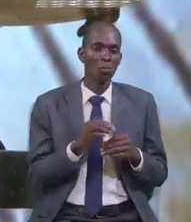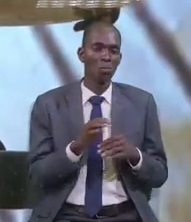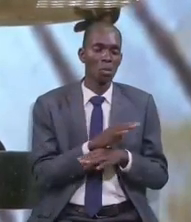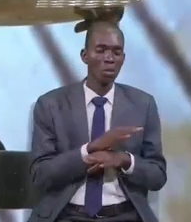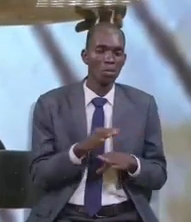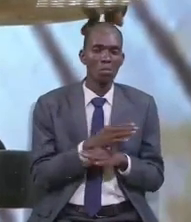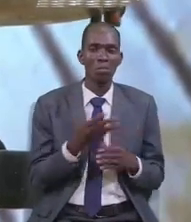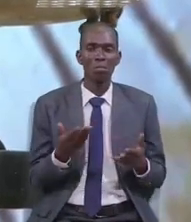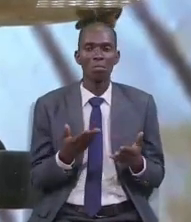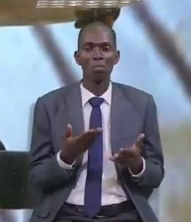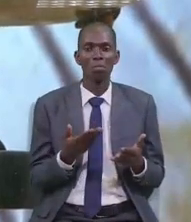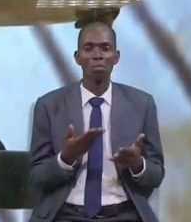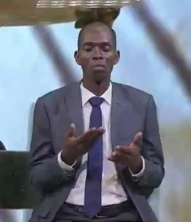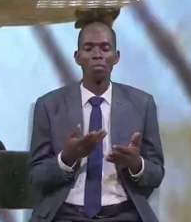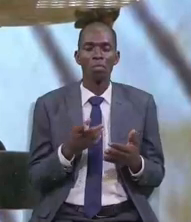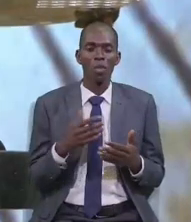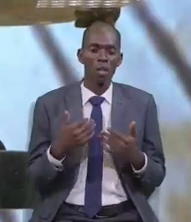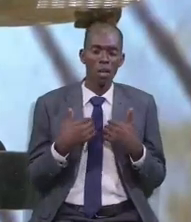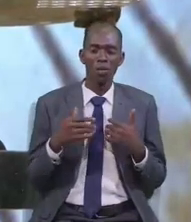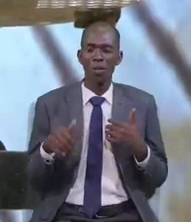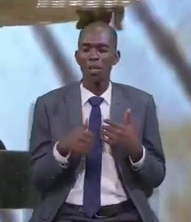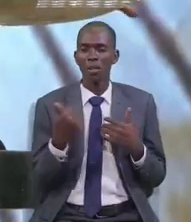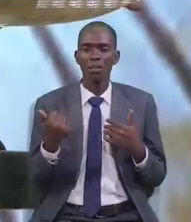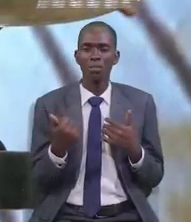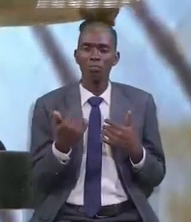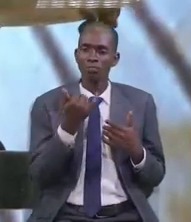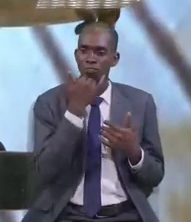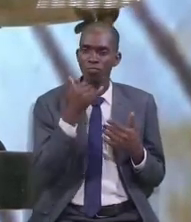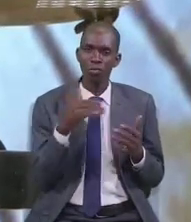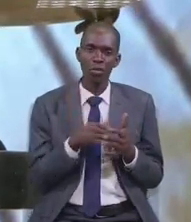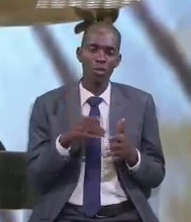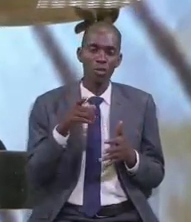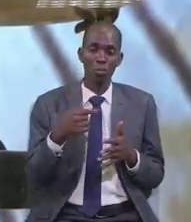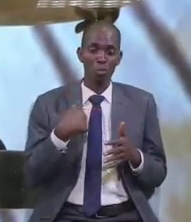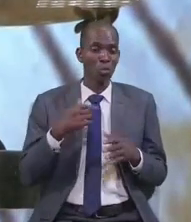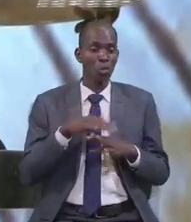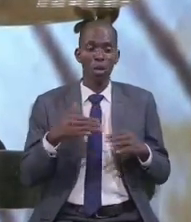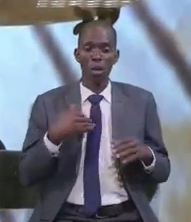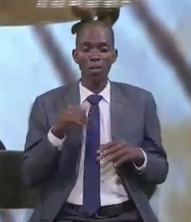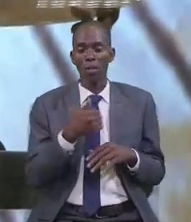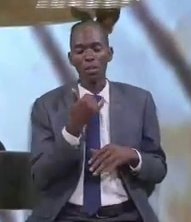ils ont quelque chose contre moi, moi je n'ai rien contre eux.